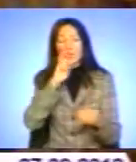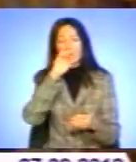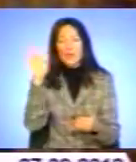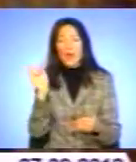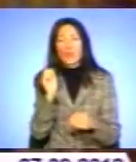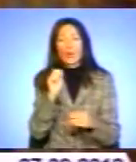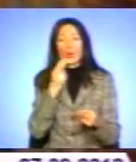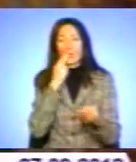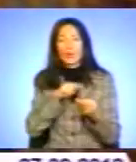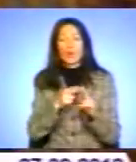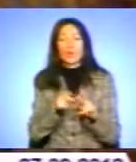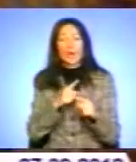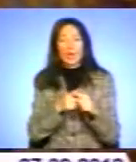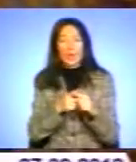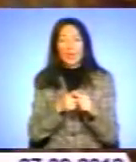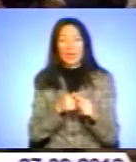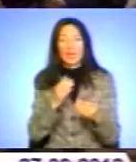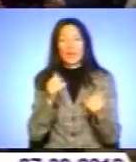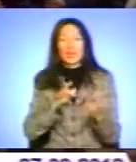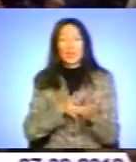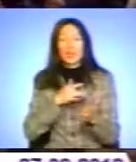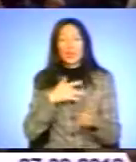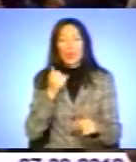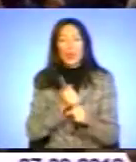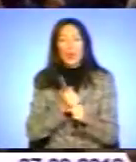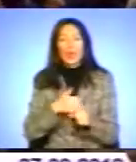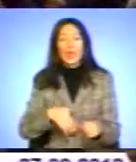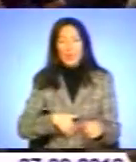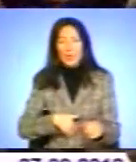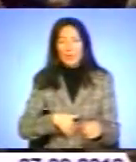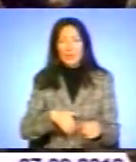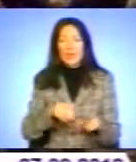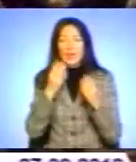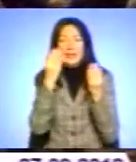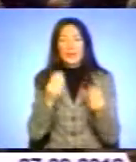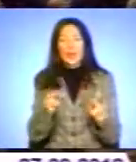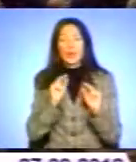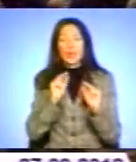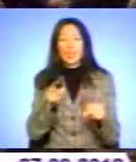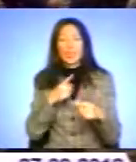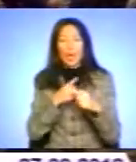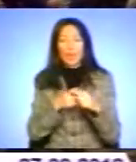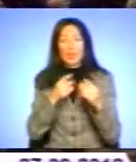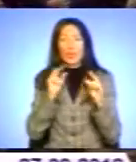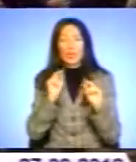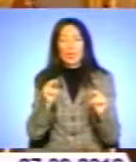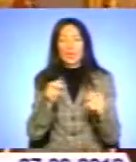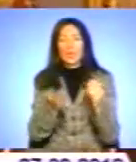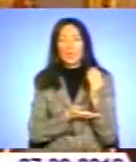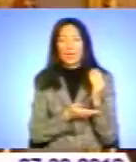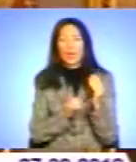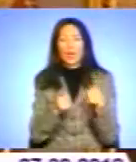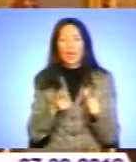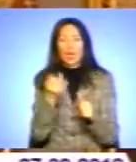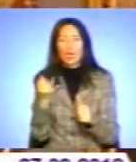запроваджено строгий піст. У народі це свято, що називають Здвиженням – Днем Чесного Христа або Чесних Древ. А щодо історії